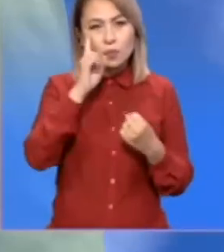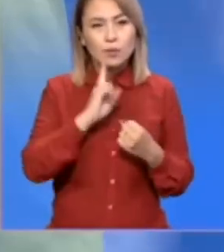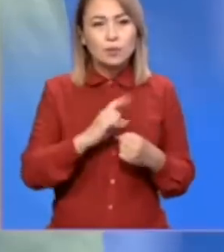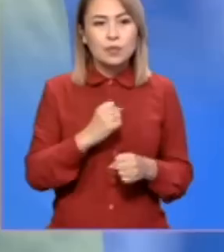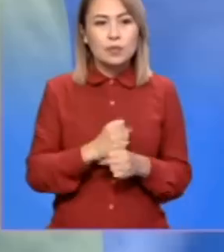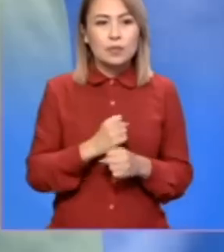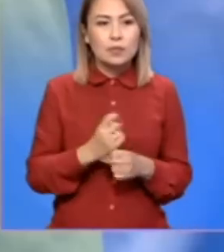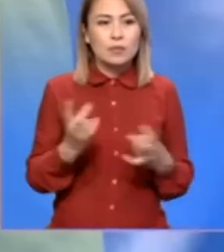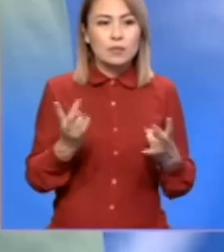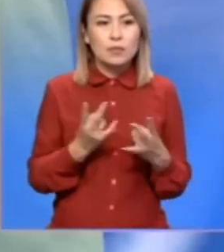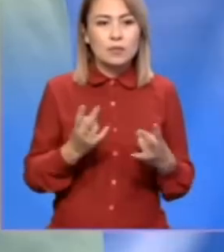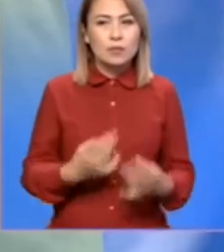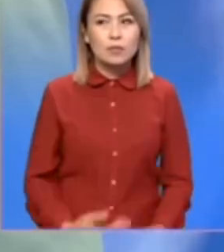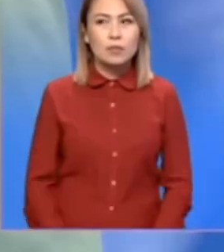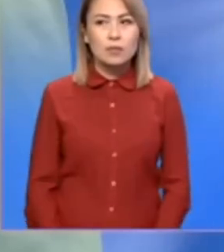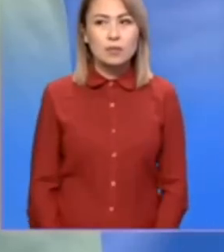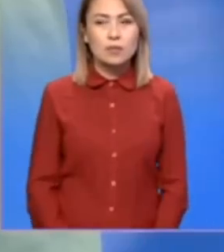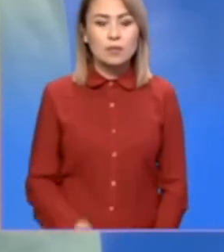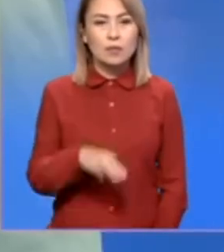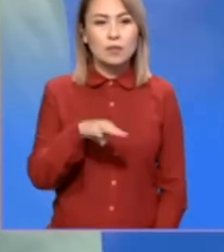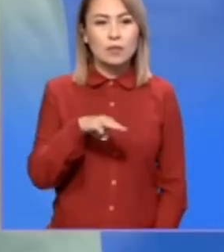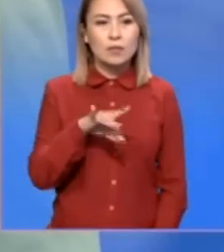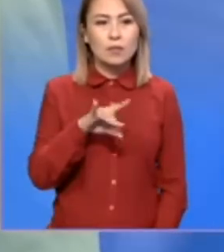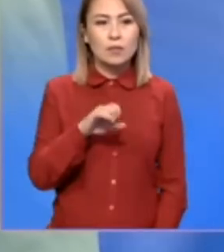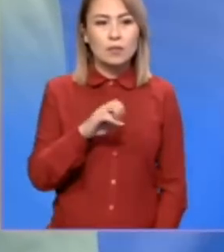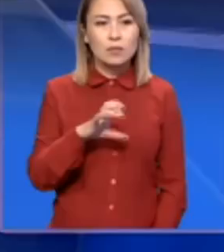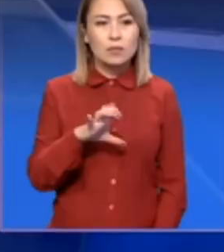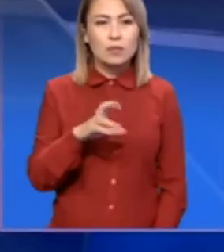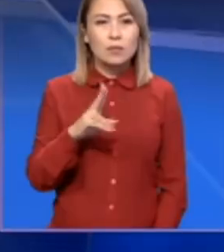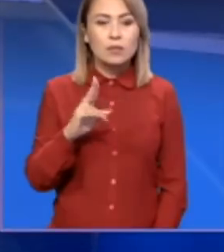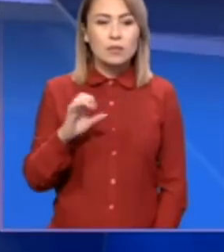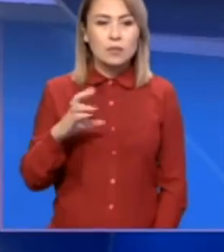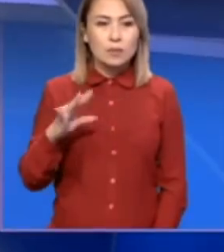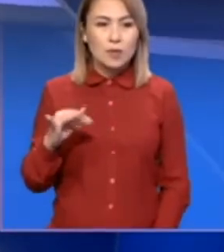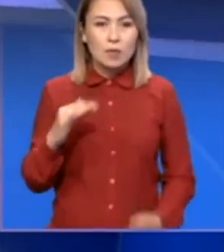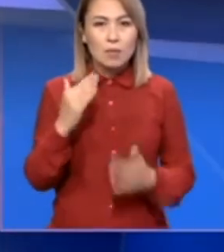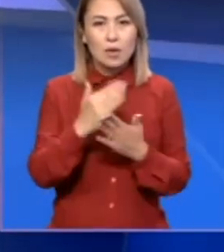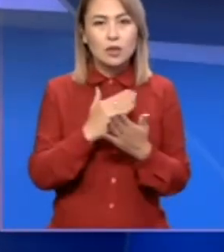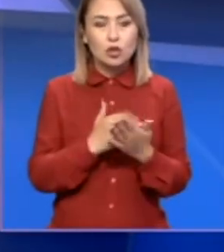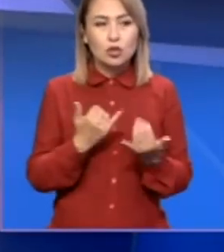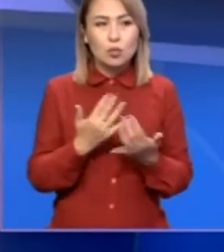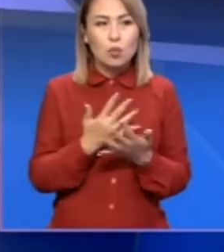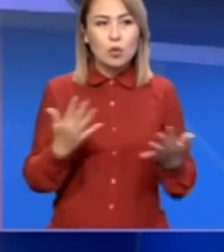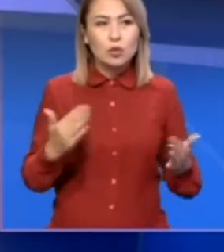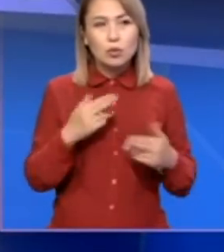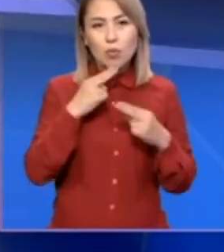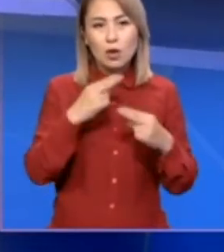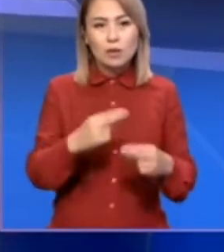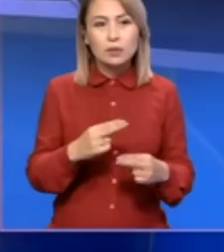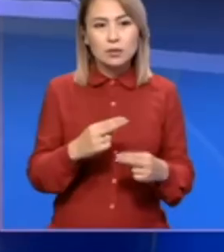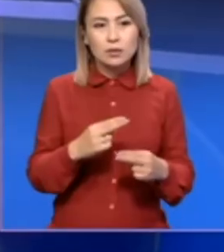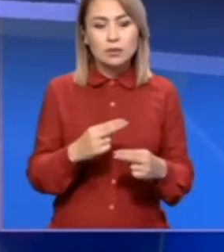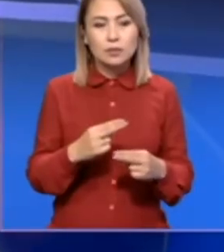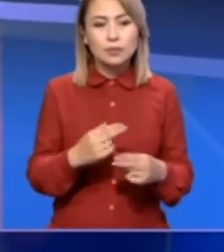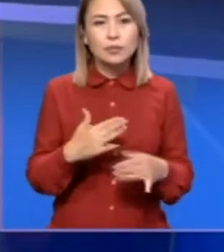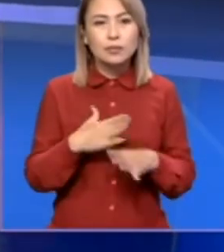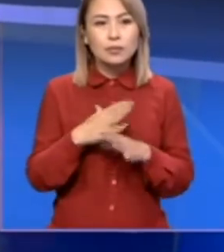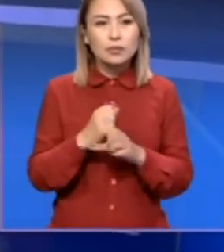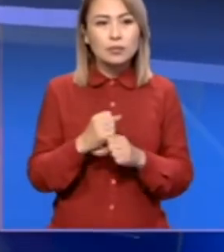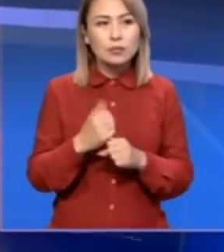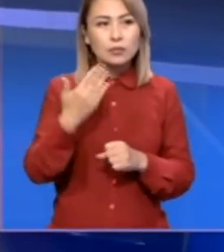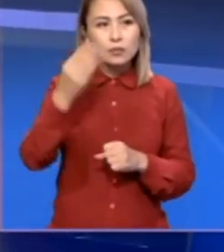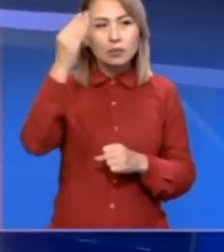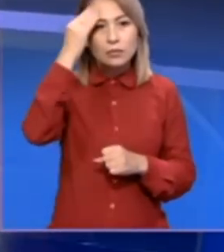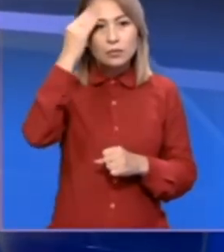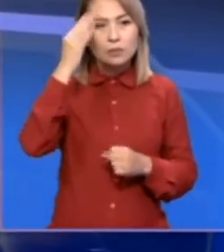керек. Енді Транскаспий бағыты бойынша дегенмен де қазір басымдық осы бағытқа беріліп отыр ғой. Қысқаша ғана